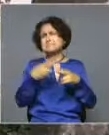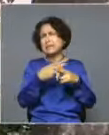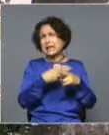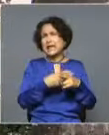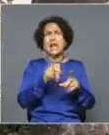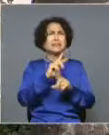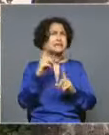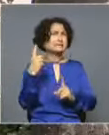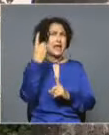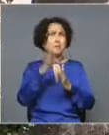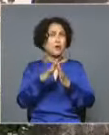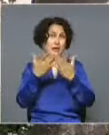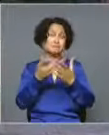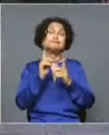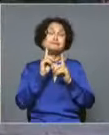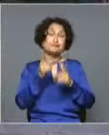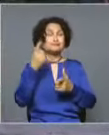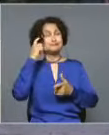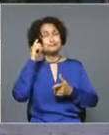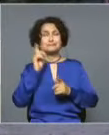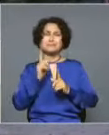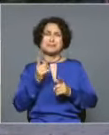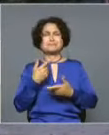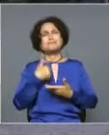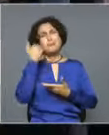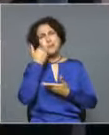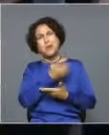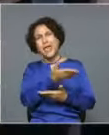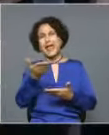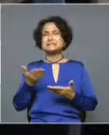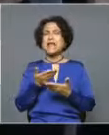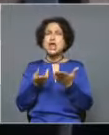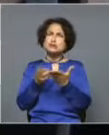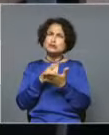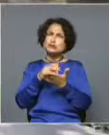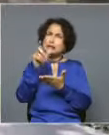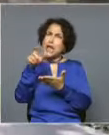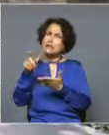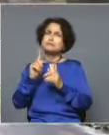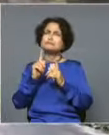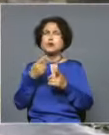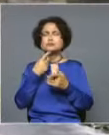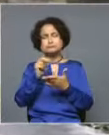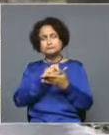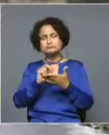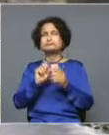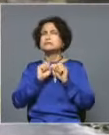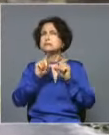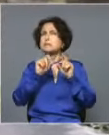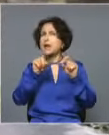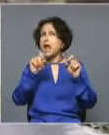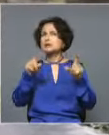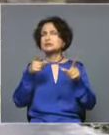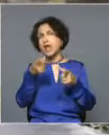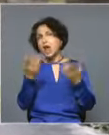книжнина. Мислим, че можем да бъдем доста полезни. Читателят дава заявка за доставка на книги или учебни материали, съответно